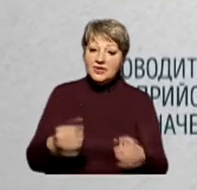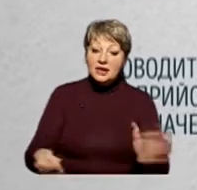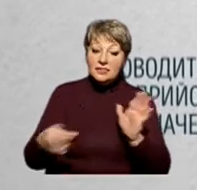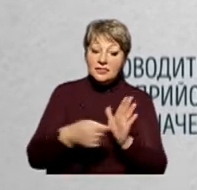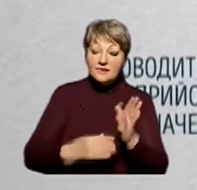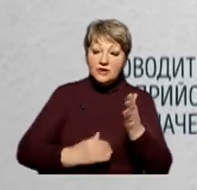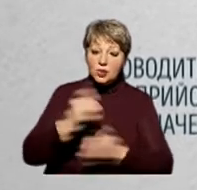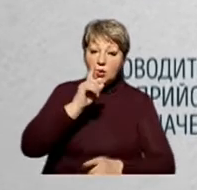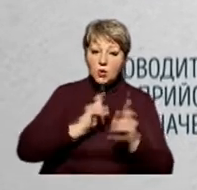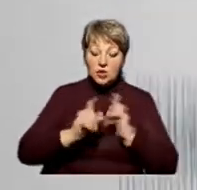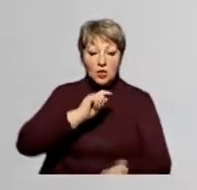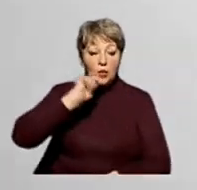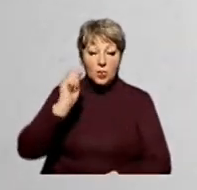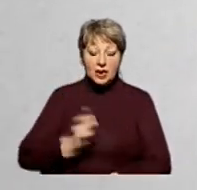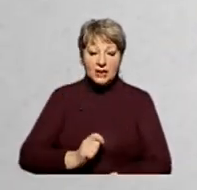Дякую.